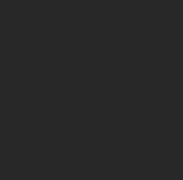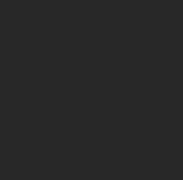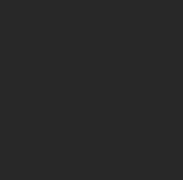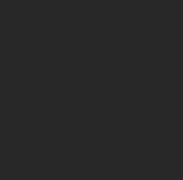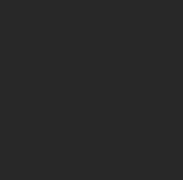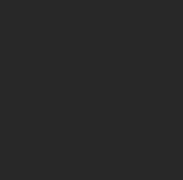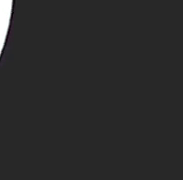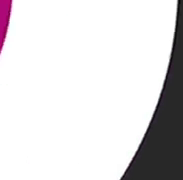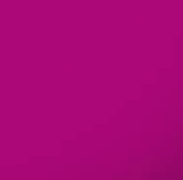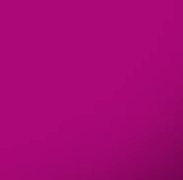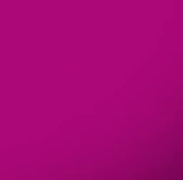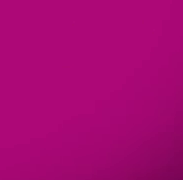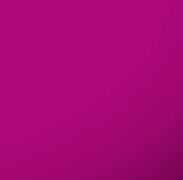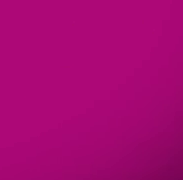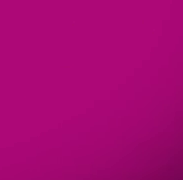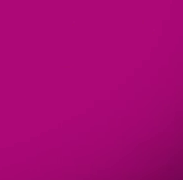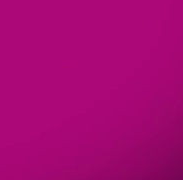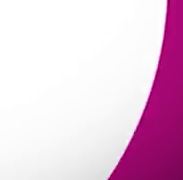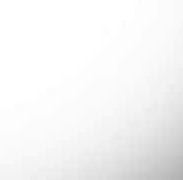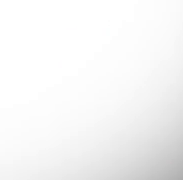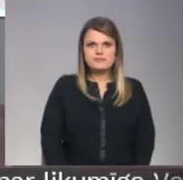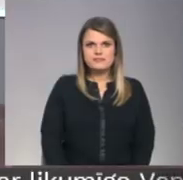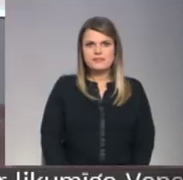Re, viss ēters ir te!